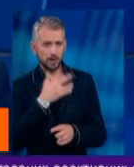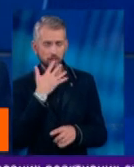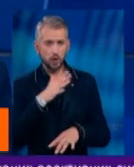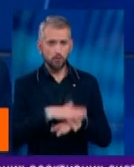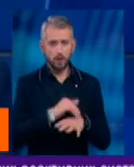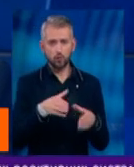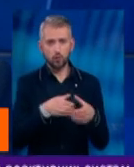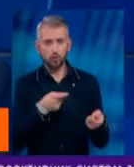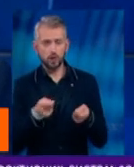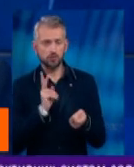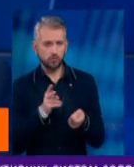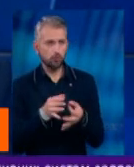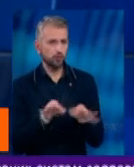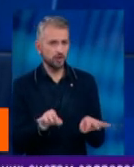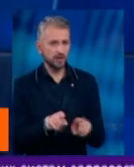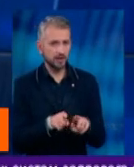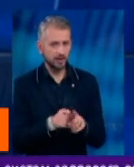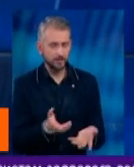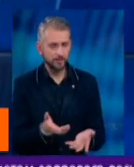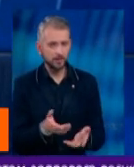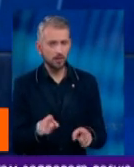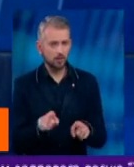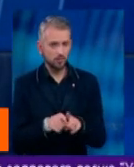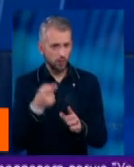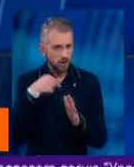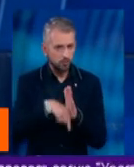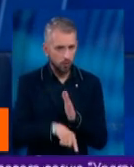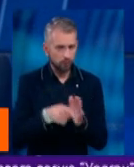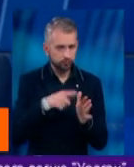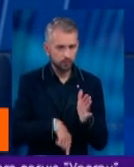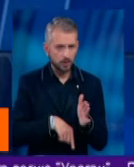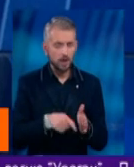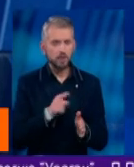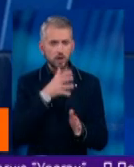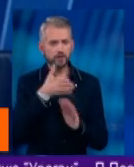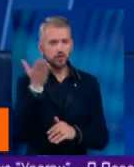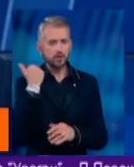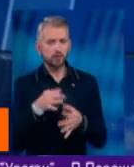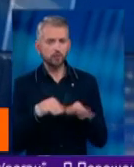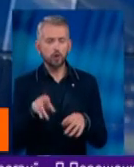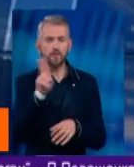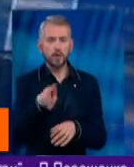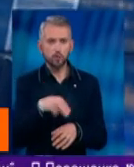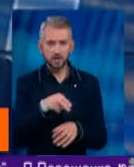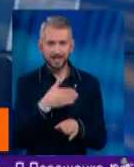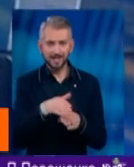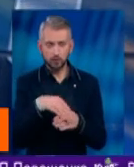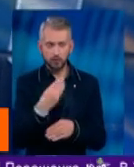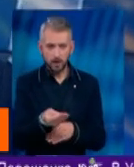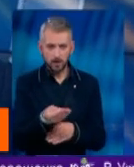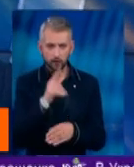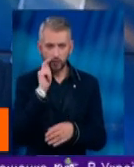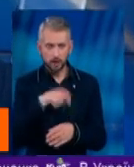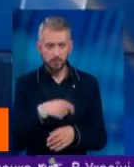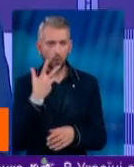і уряду, які допустили, в всякому разі, таку глибоку. І те, що взагалі в свій час дозволили валютне кредитування в Україні при